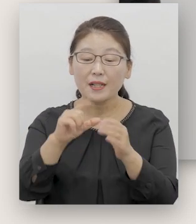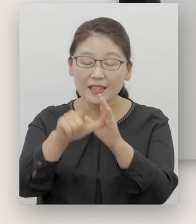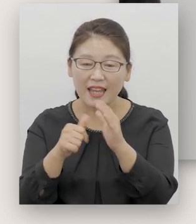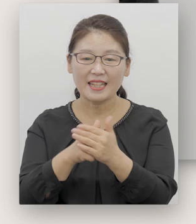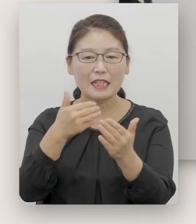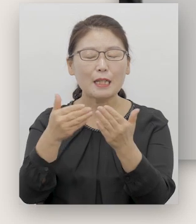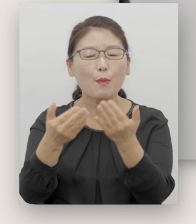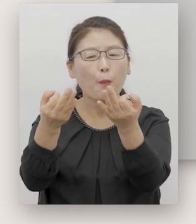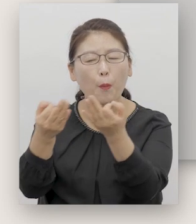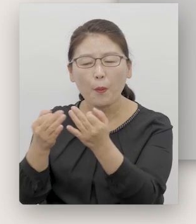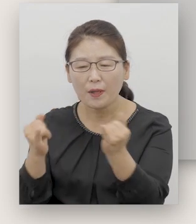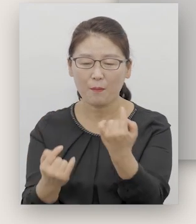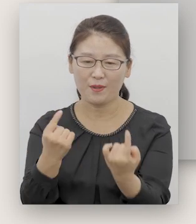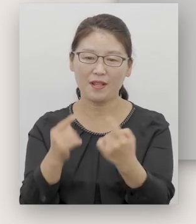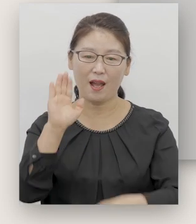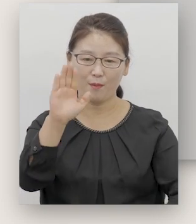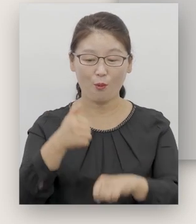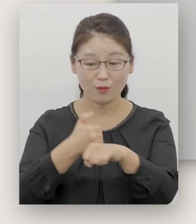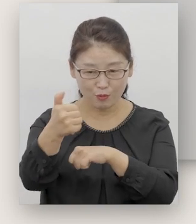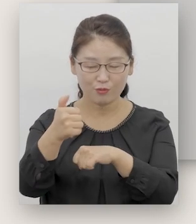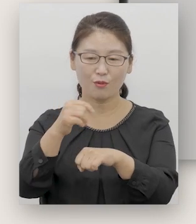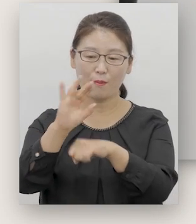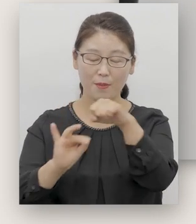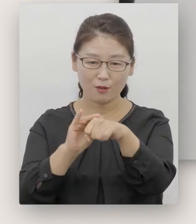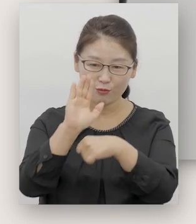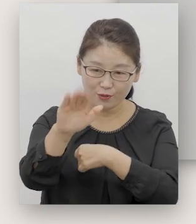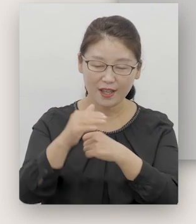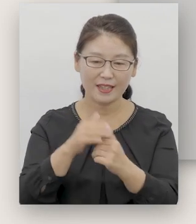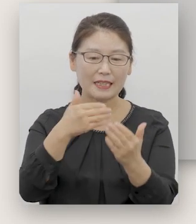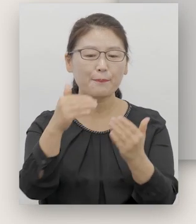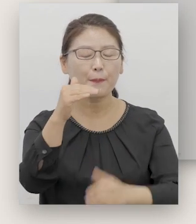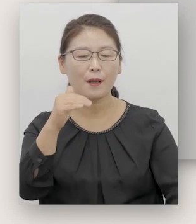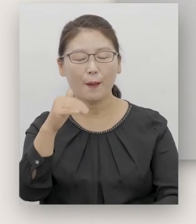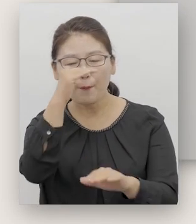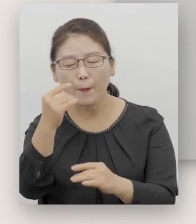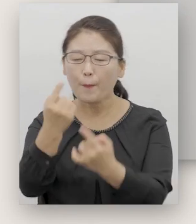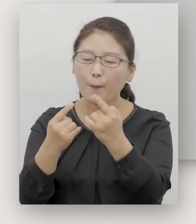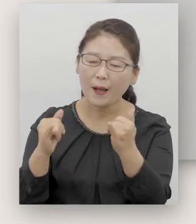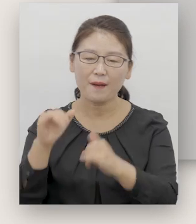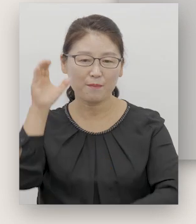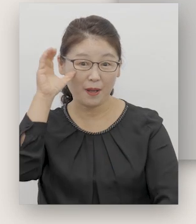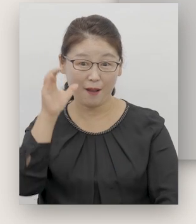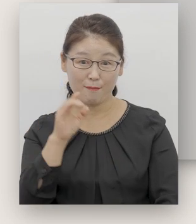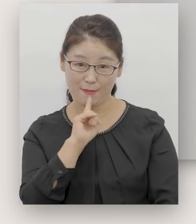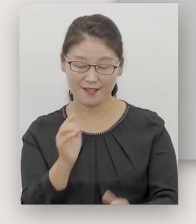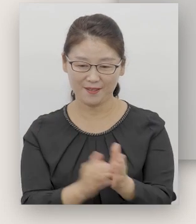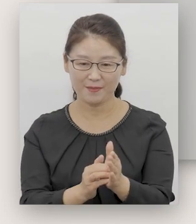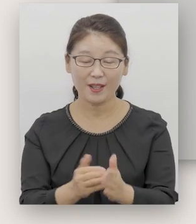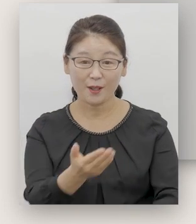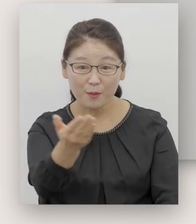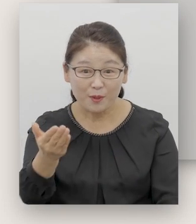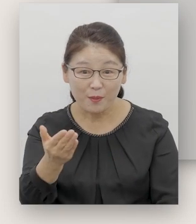관객들보다는 50년, 100년 이후에 관객들을 기다린다고 얘기를 했다고 합니다. 바로 오늘날 여러분들이